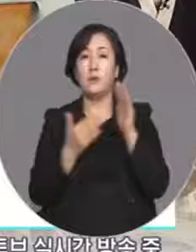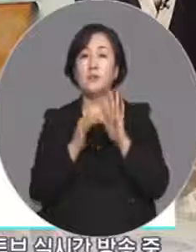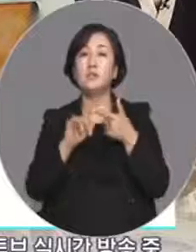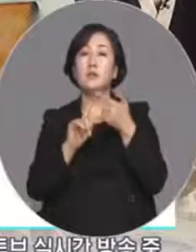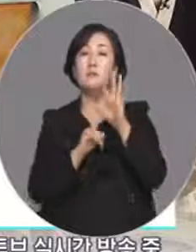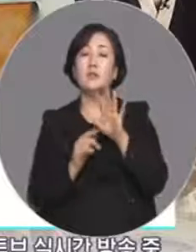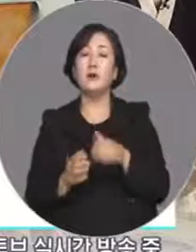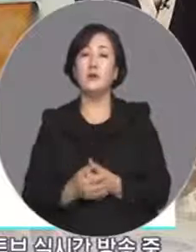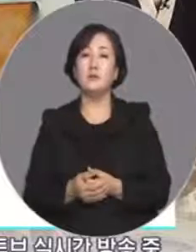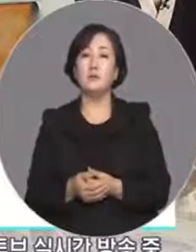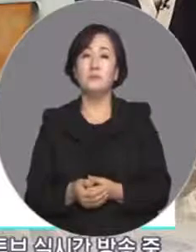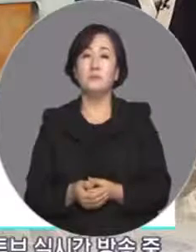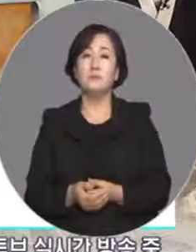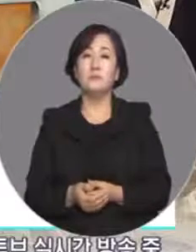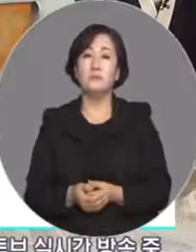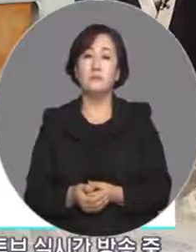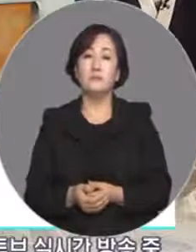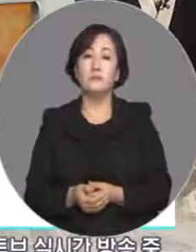울산 윤주용 기자입니다.